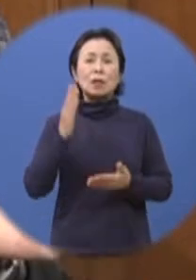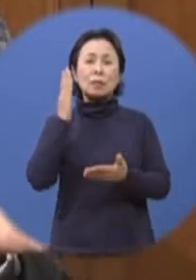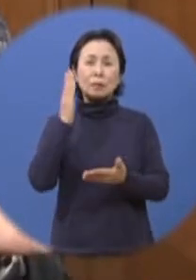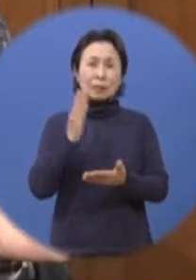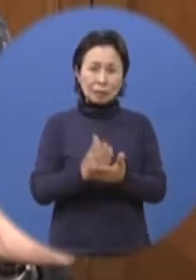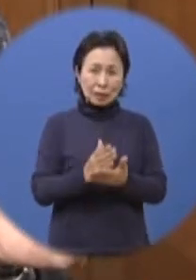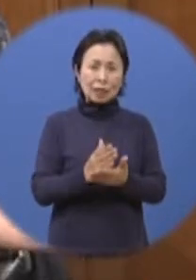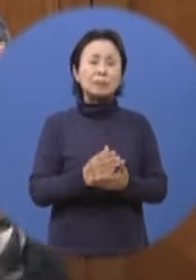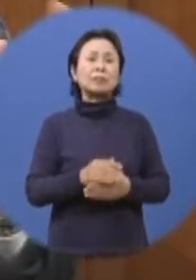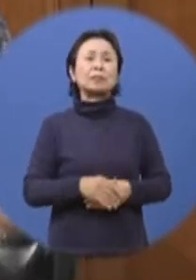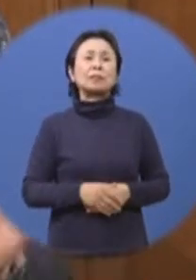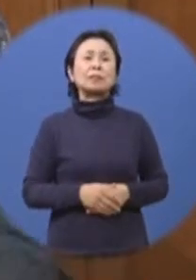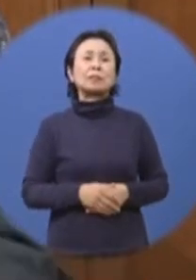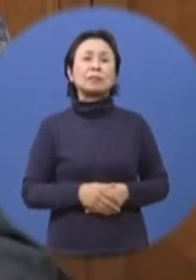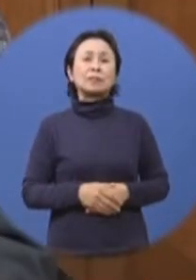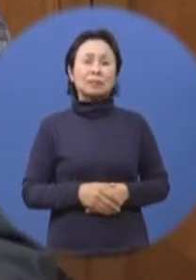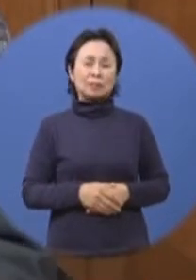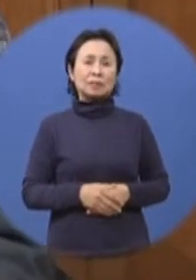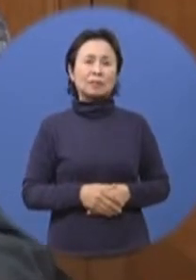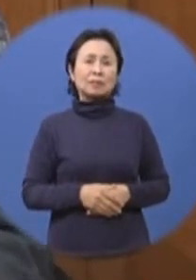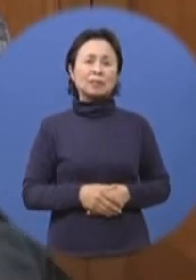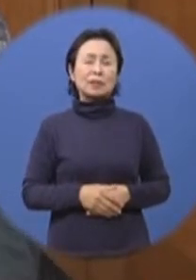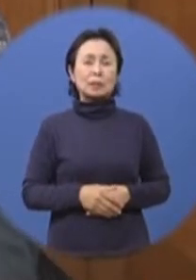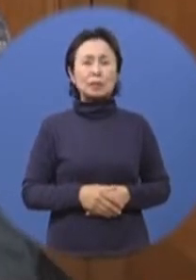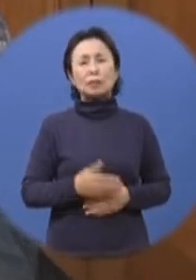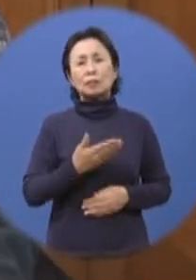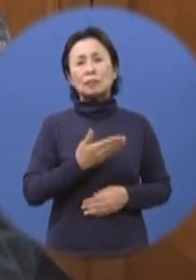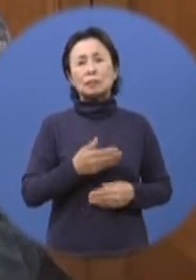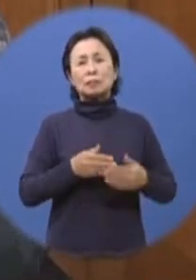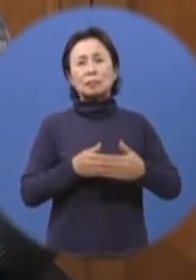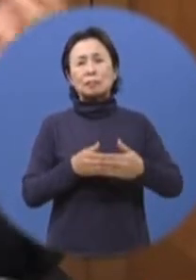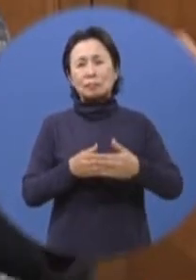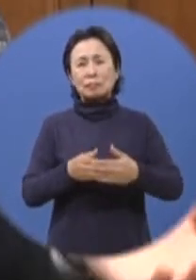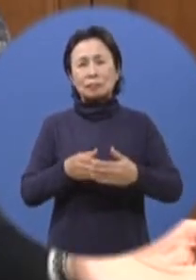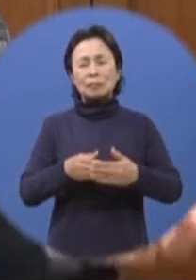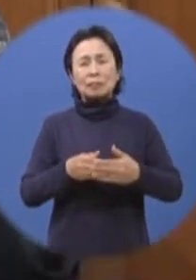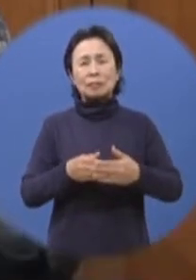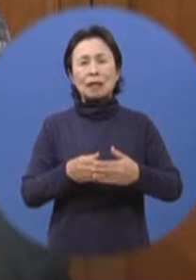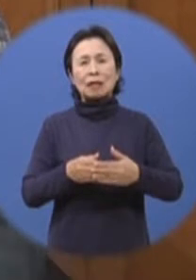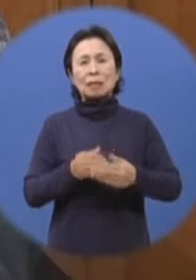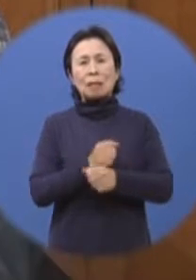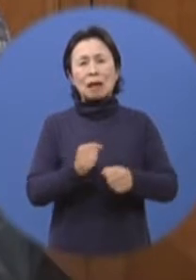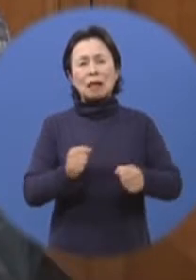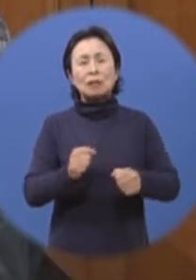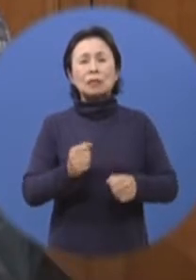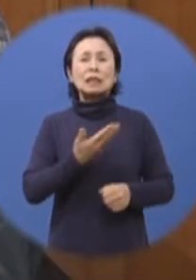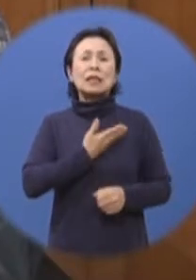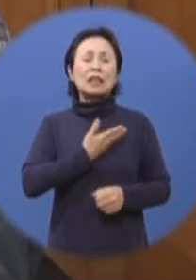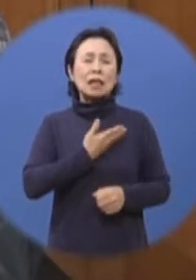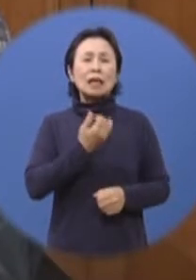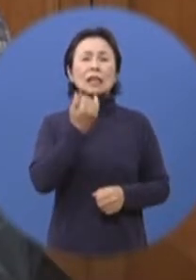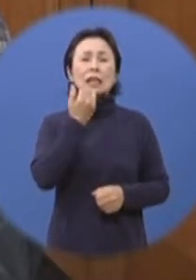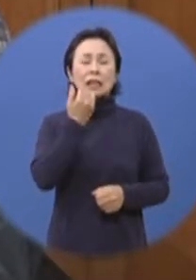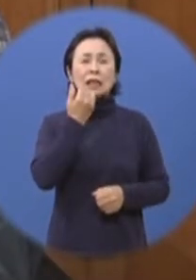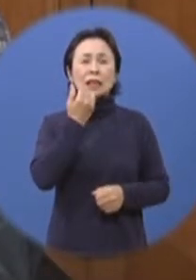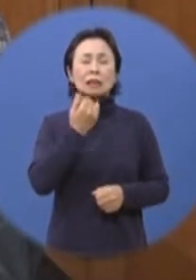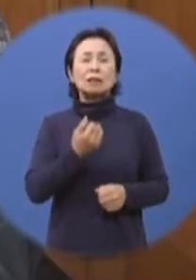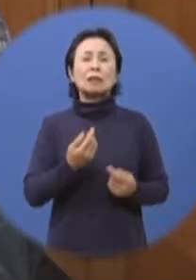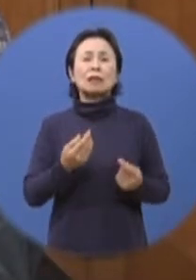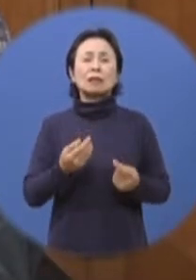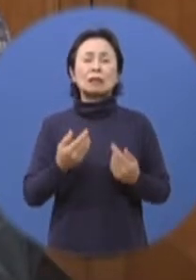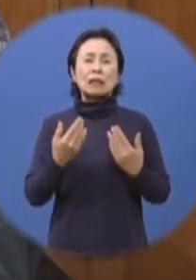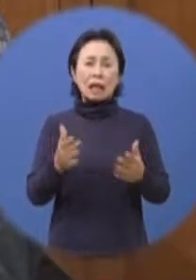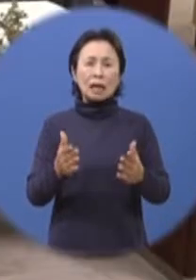ずっとやっててうまくいかなくなったってそれはしょうがないんだから取らないあのですね改めて横ジェットは言わないよっていう制度に